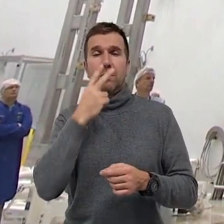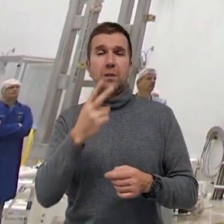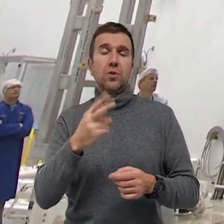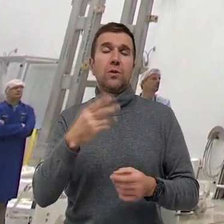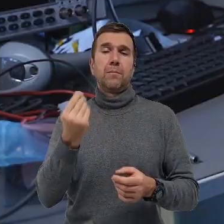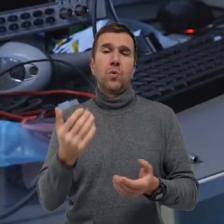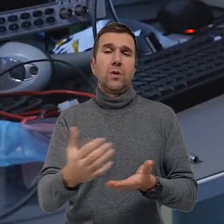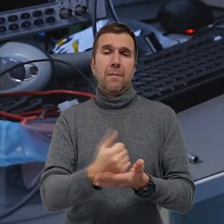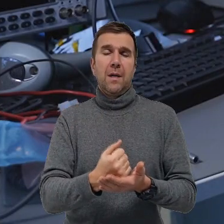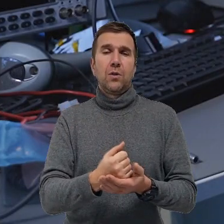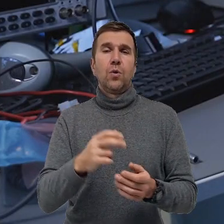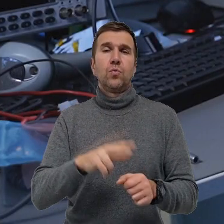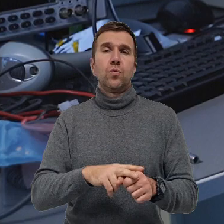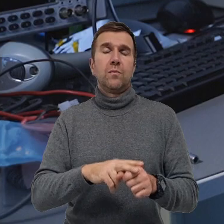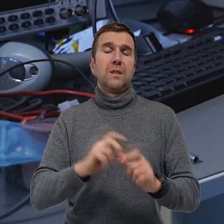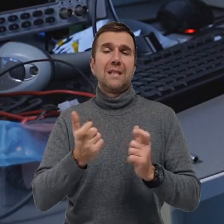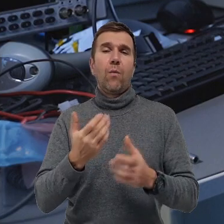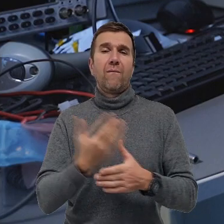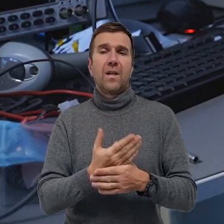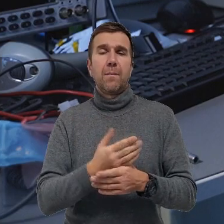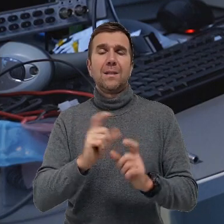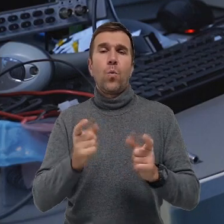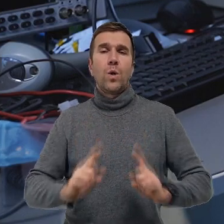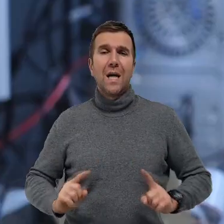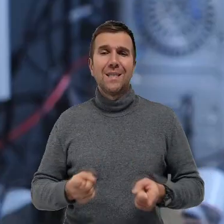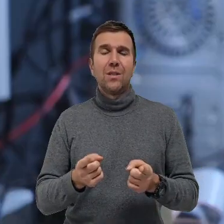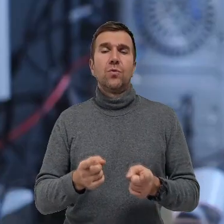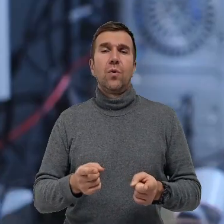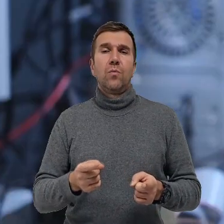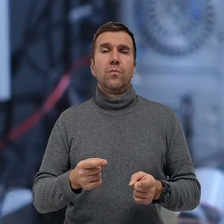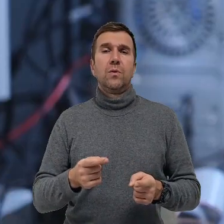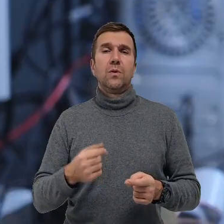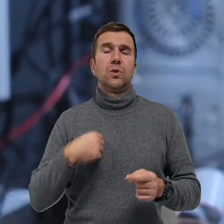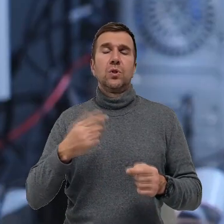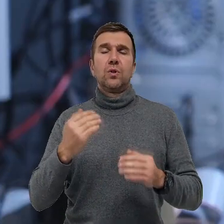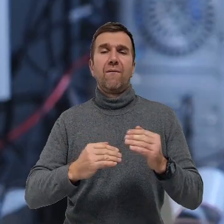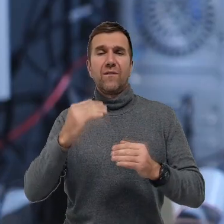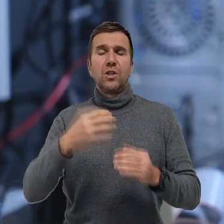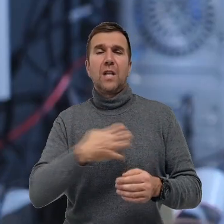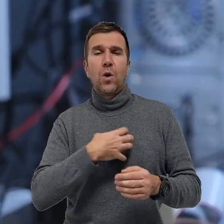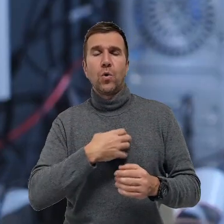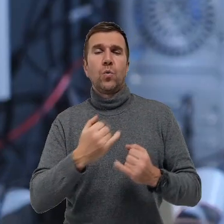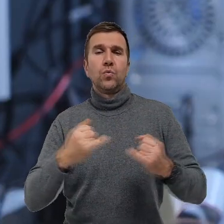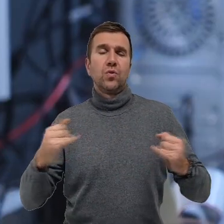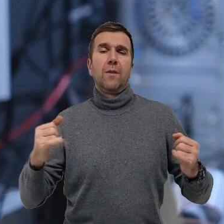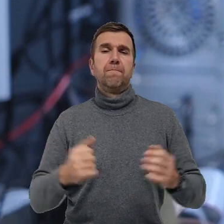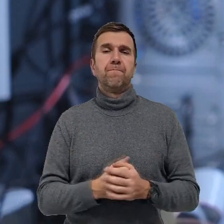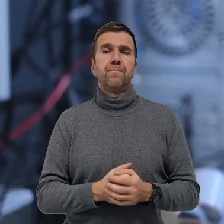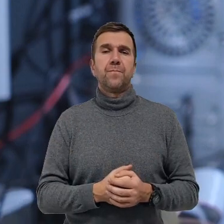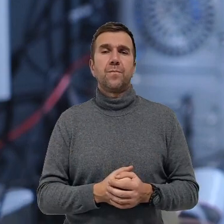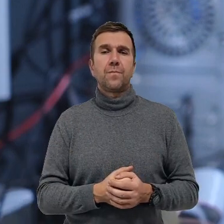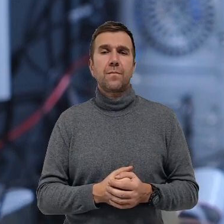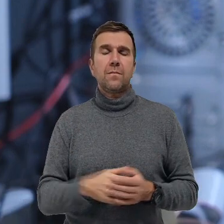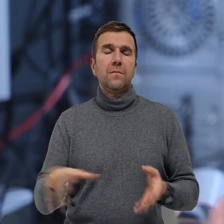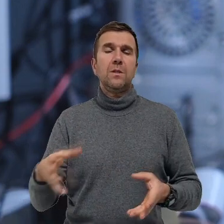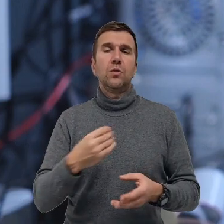wszystko znaleźć budżet. I tu pracuje się z całą firmą, całą organizacją, z managementem wyższym, z naszymi dyrektorami i tak dalej,